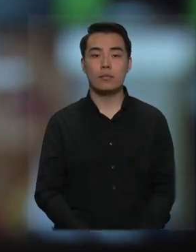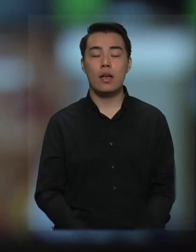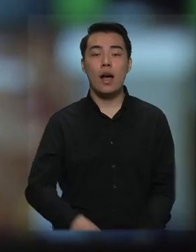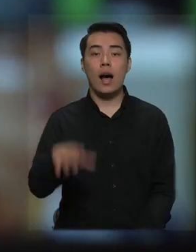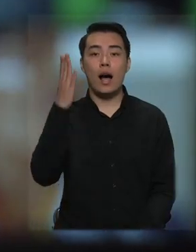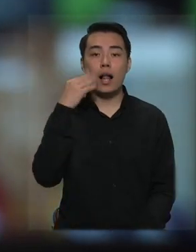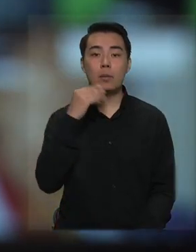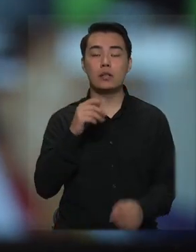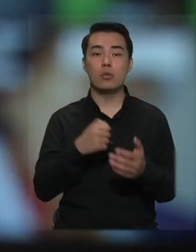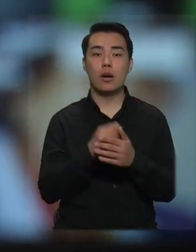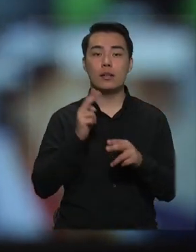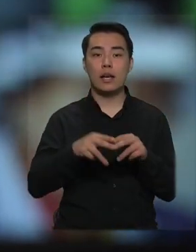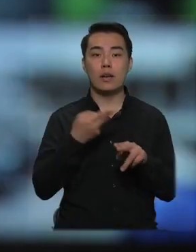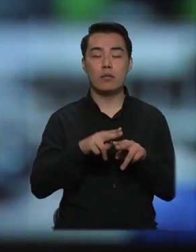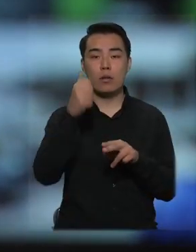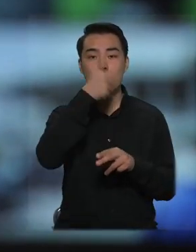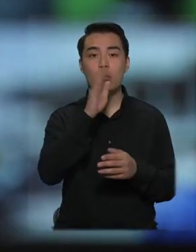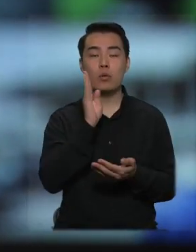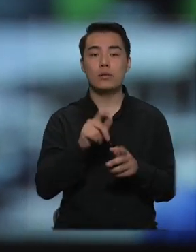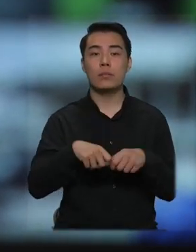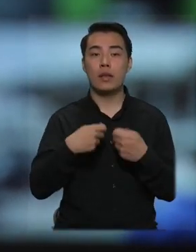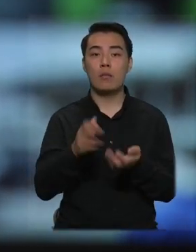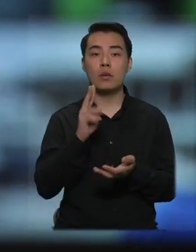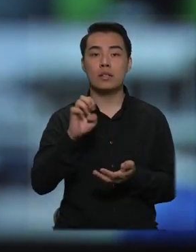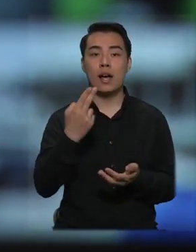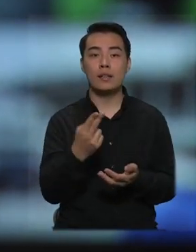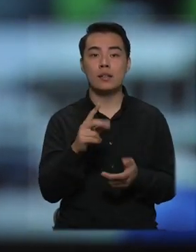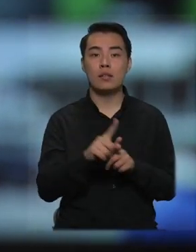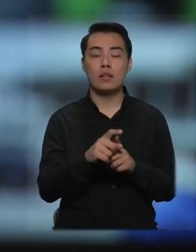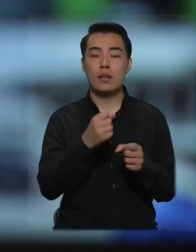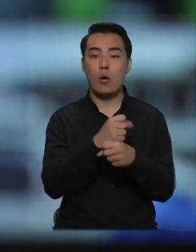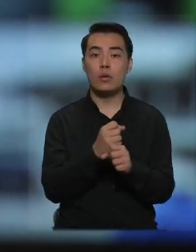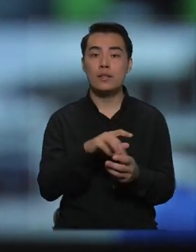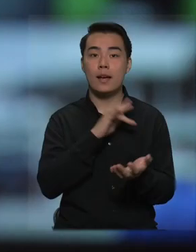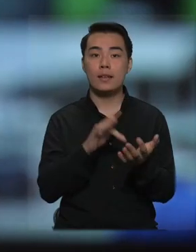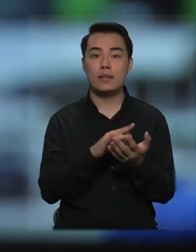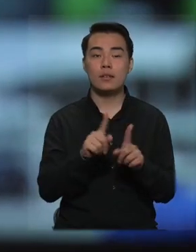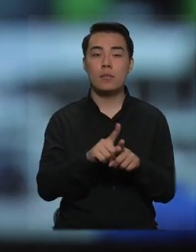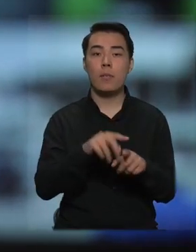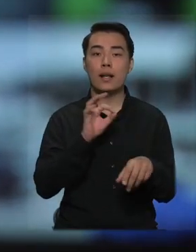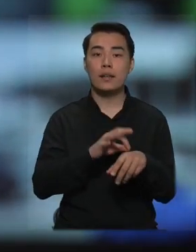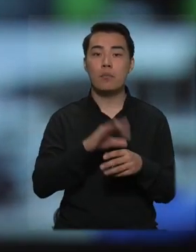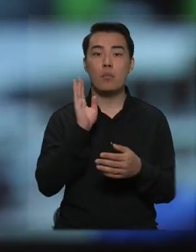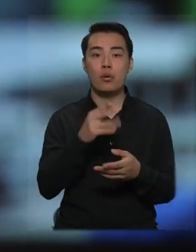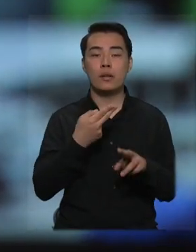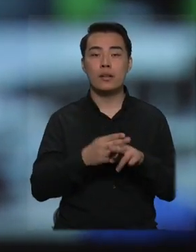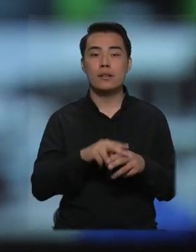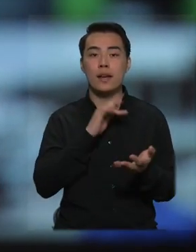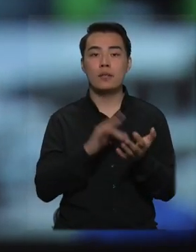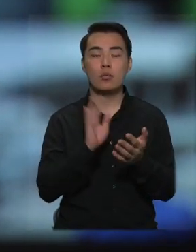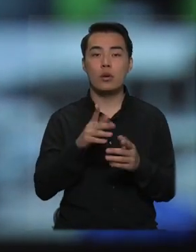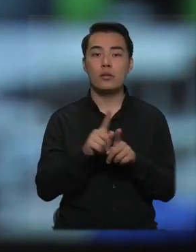в Алматы до конца этого года сдадут в эксплуатацию национальной научный центр инфекционных болезней центр оснастят